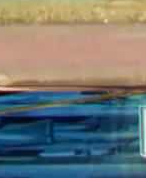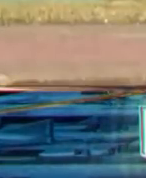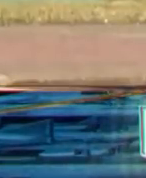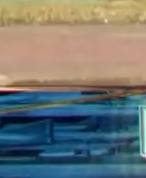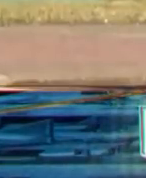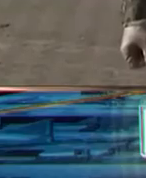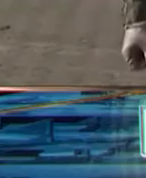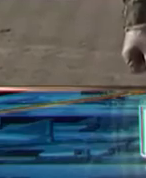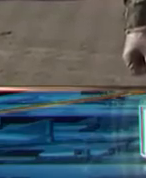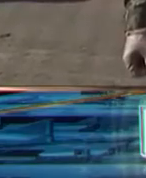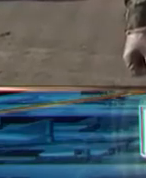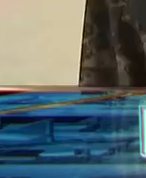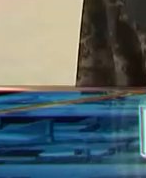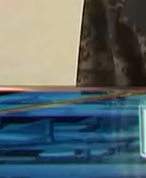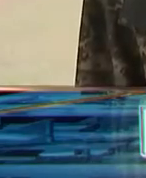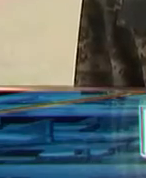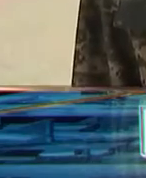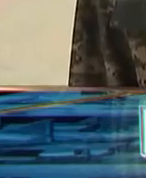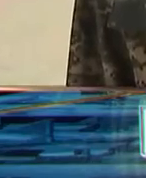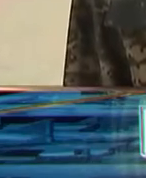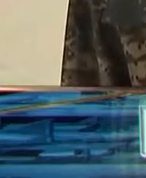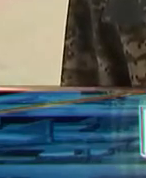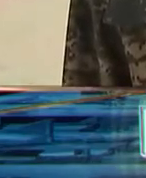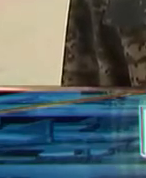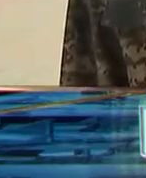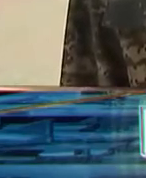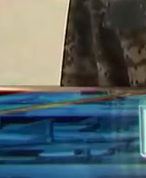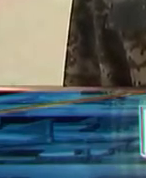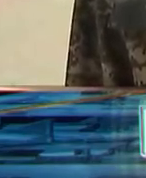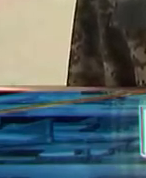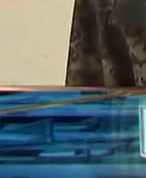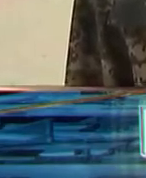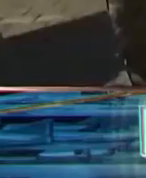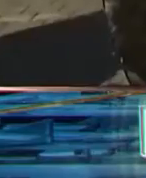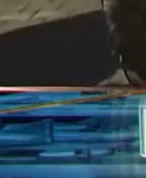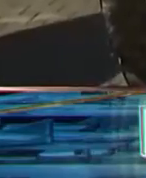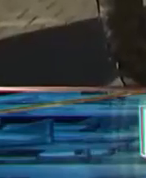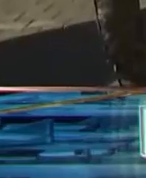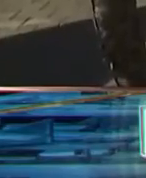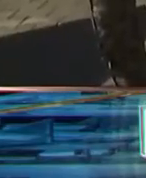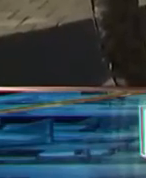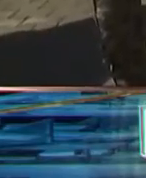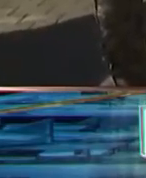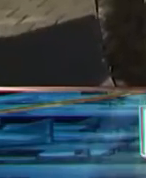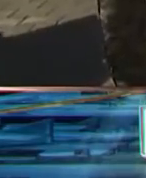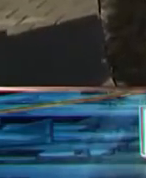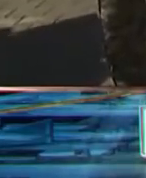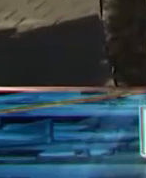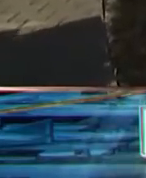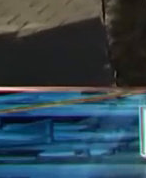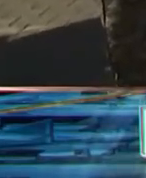білдірді. Отанымыз үшін қызмет етеміз деп осындай ұранмен келіп отырсыздар. Сондықтан